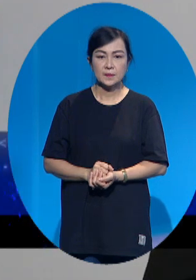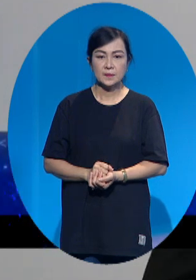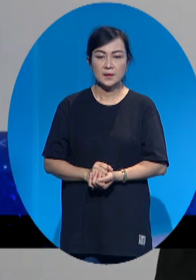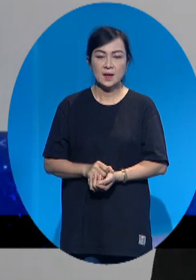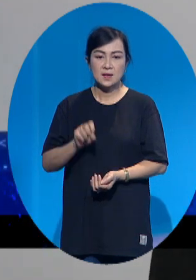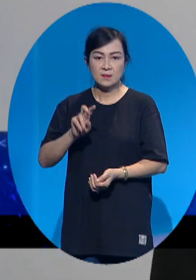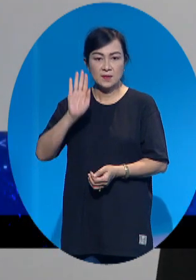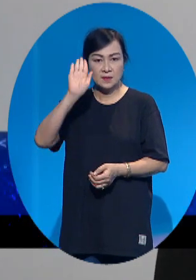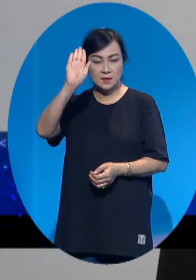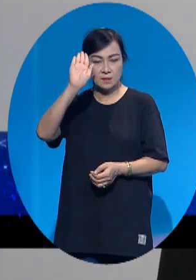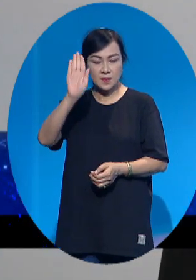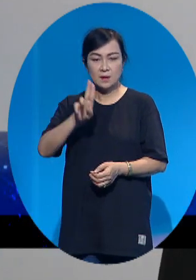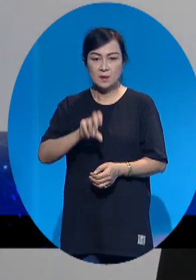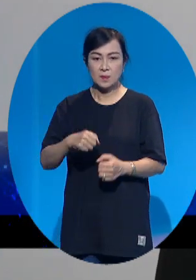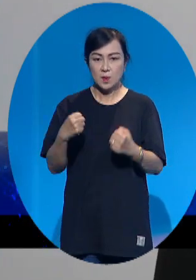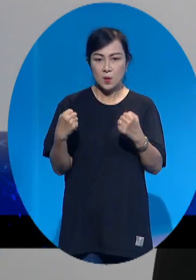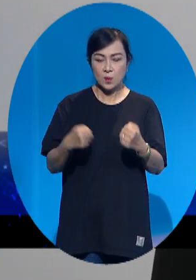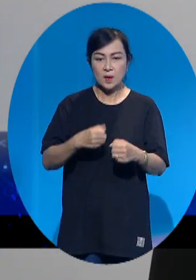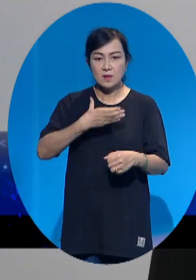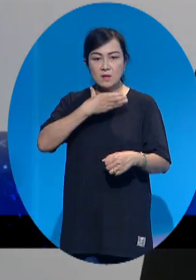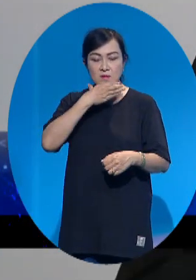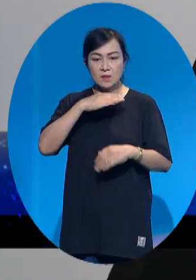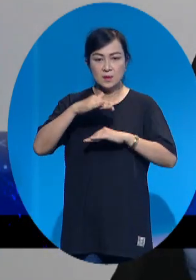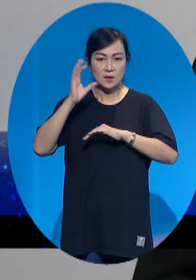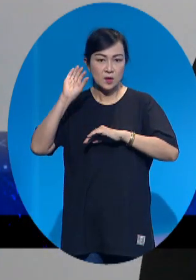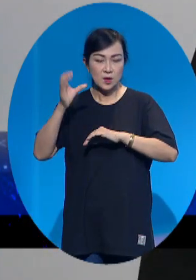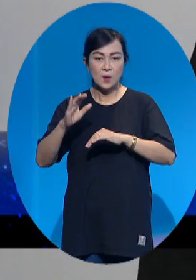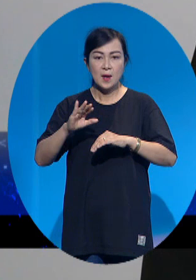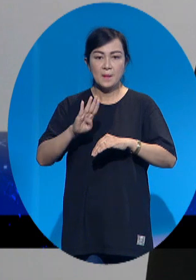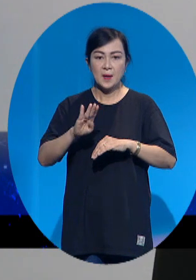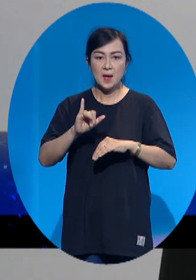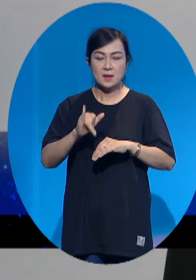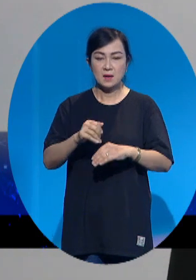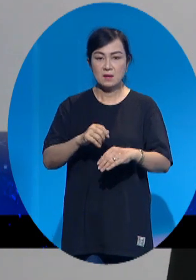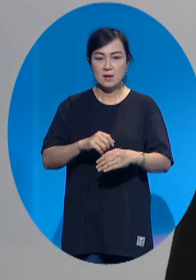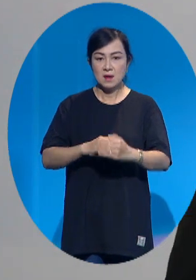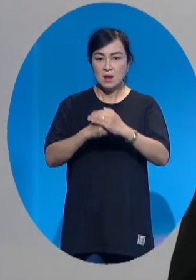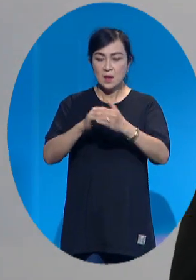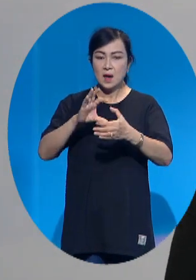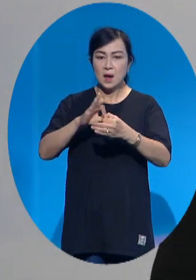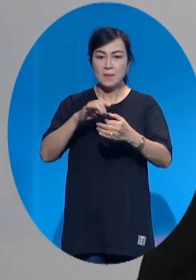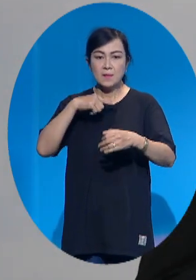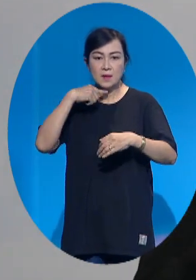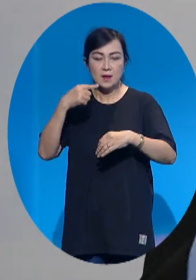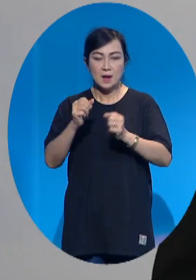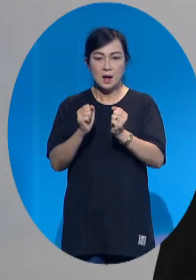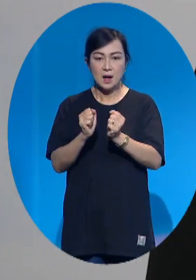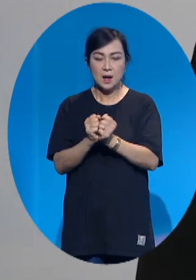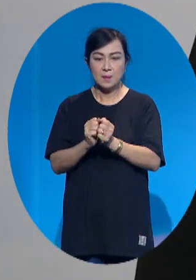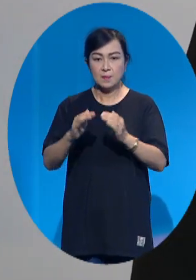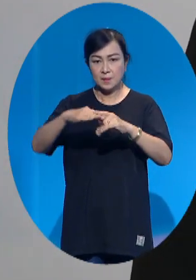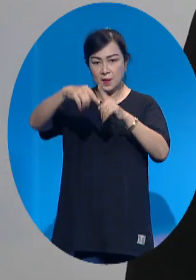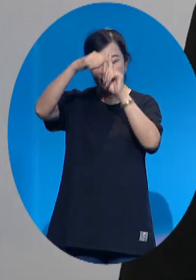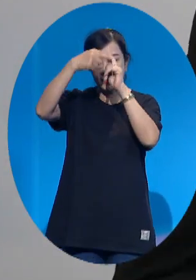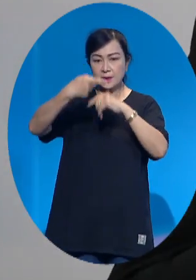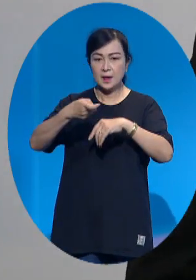Là đơn vị tiên phong trong lĩnh vực chăm sóc sức khỏe và dinh dưỡng trên toàn cầu, bây giờ rất trân trọng cơ hội được hợp tác và cam kết sẽ phối hợp chặt chẽ cùng Bệnh viện Nhân